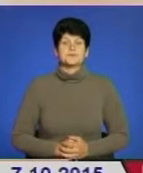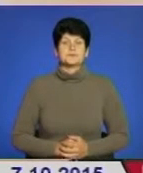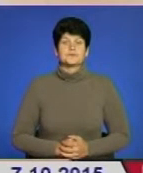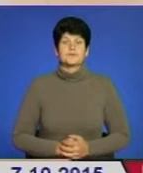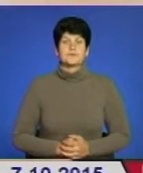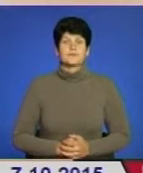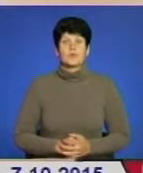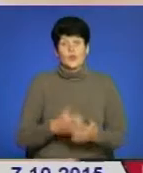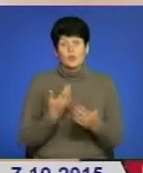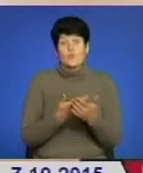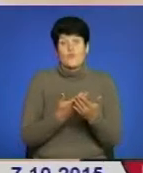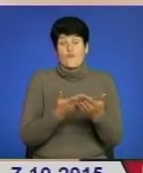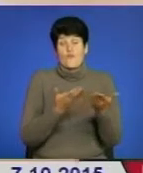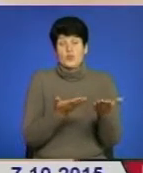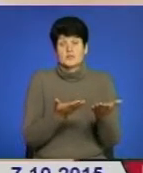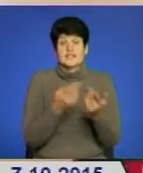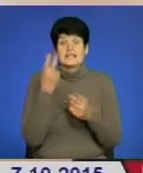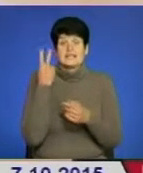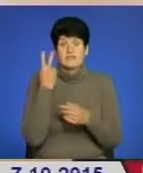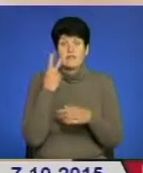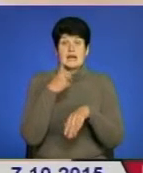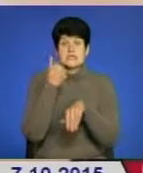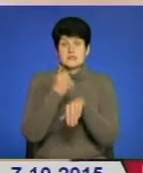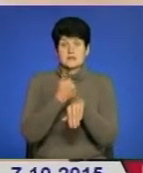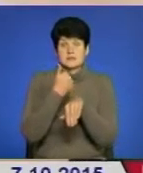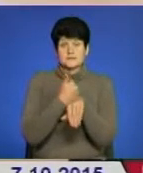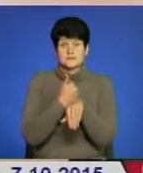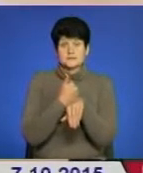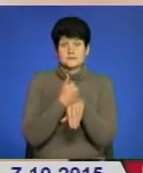Ну вот, собственно, вот, наверное, два таких основных